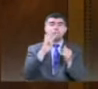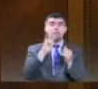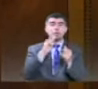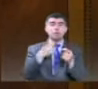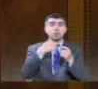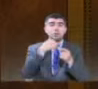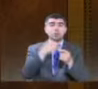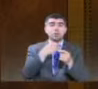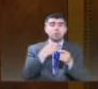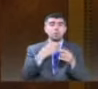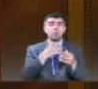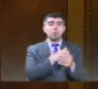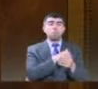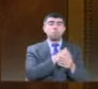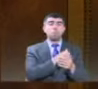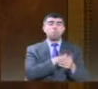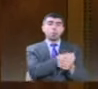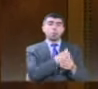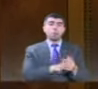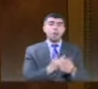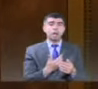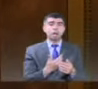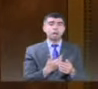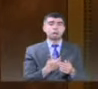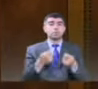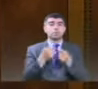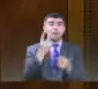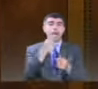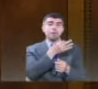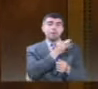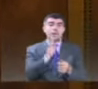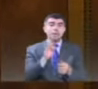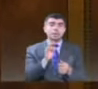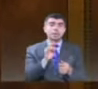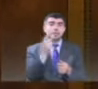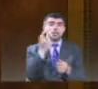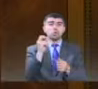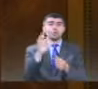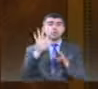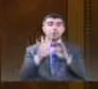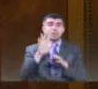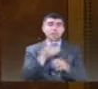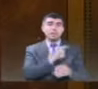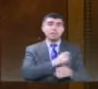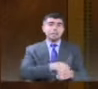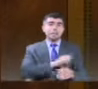من البرتغال في 22 أبريل 2015، وفرنسا في 28 مايو 2015، وإسبانيا في